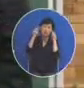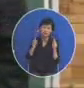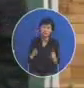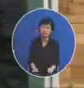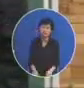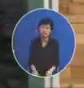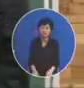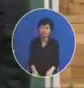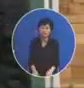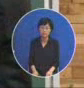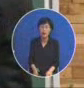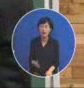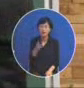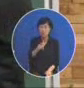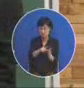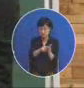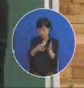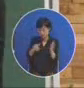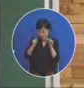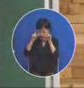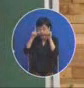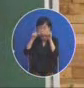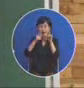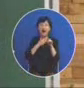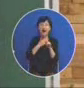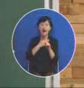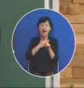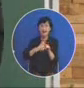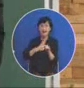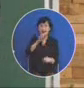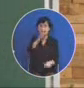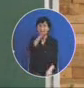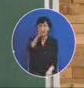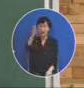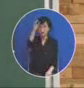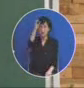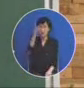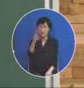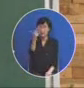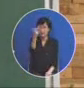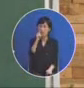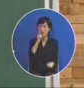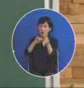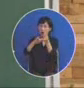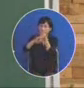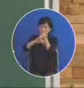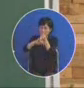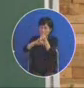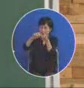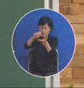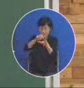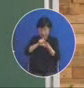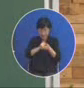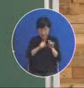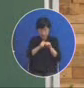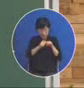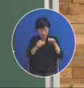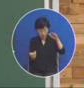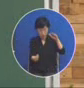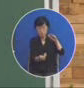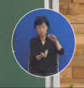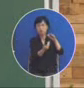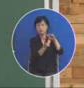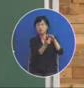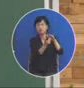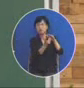can't do it. 모세가 깨달았을 때에 갈보리산 언약이 성취되기를 지팡이 하나에 모든 능력이 다 나타났어요. When Moses 그렇죠? realized it, then